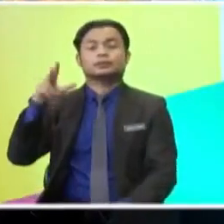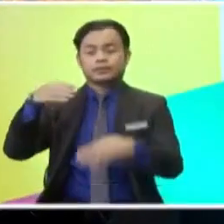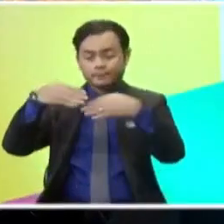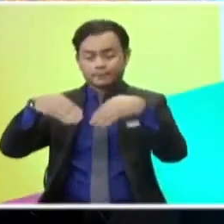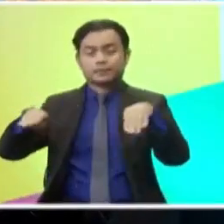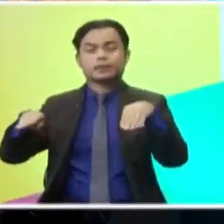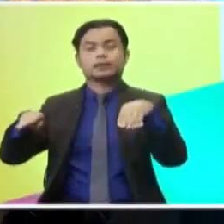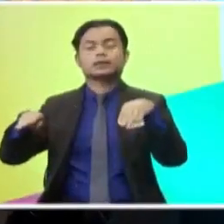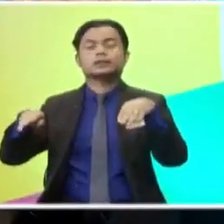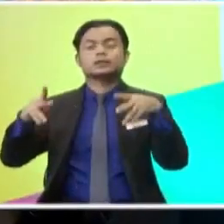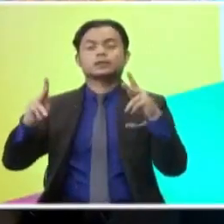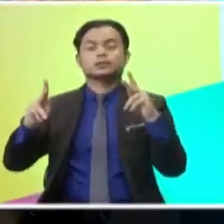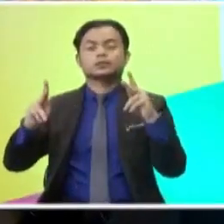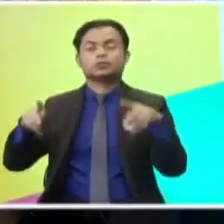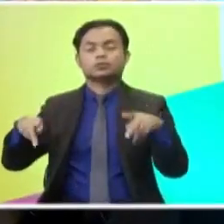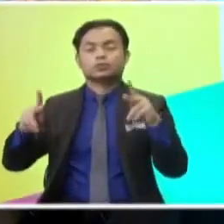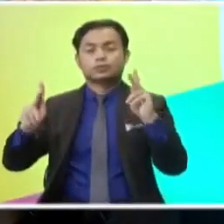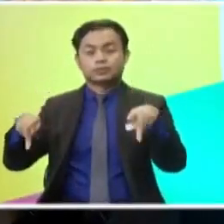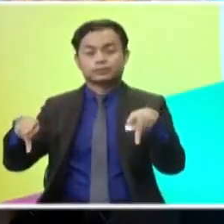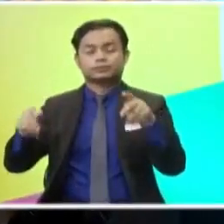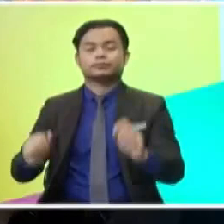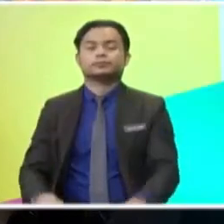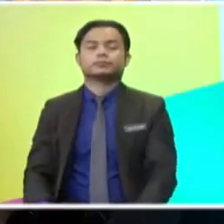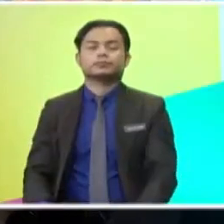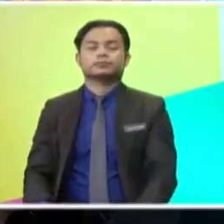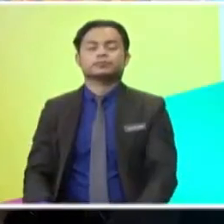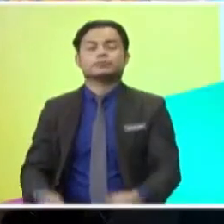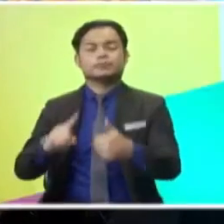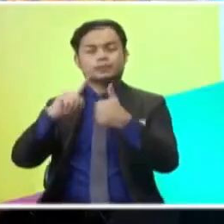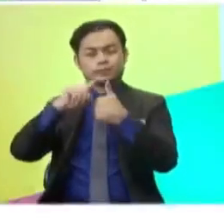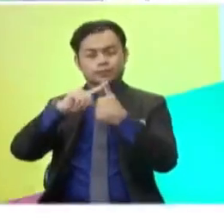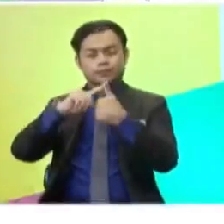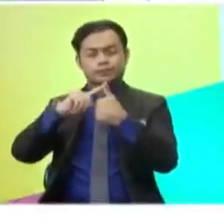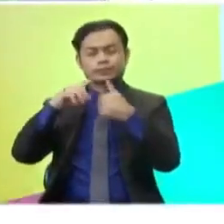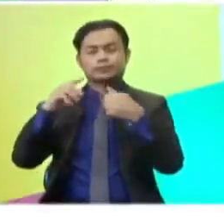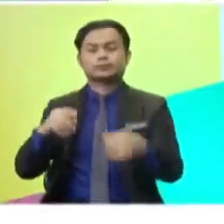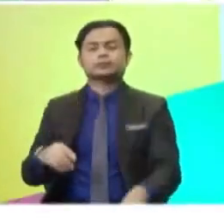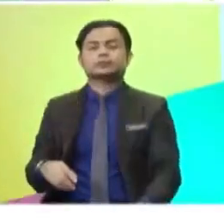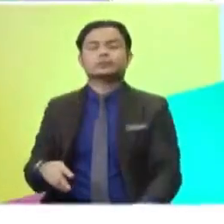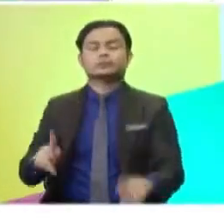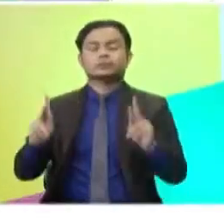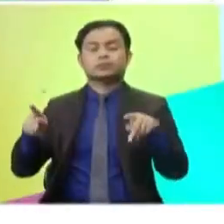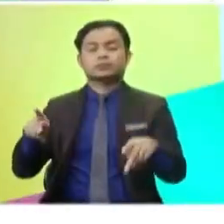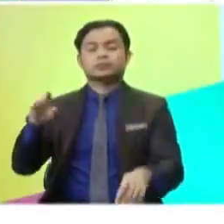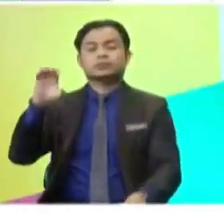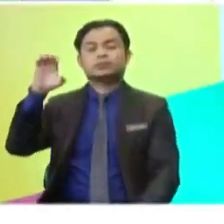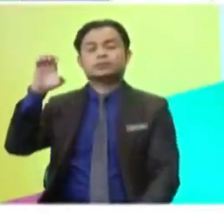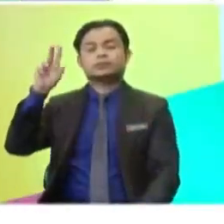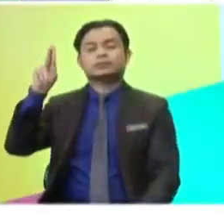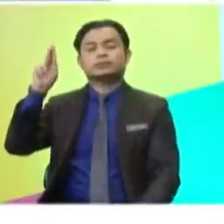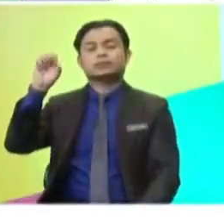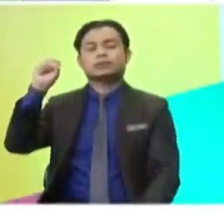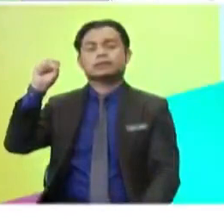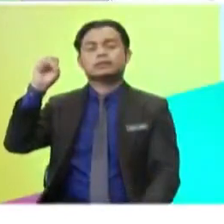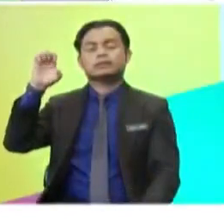tiga. Okey. Yang pertama, ya, berkaitan dengan kuasa eksekutif. Ingat, ya, murid-murid, eksekutif. Yang kedua berkaitan dengan